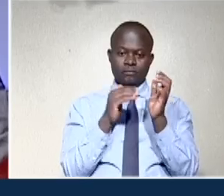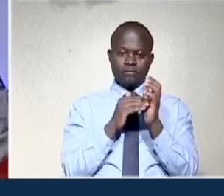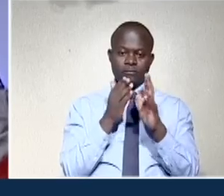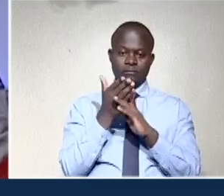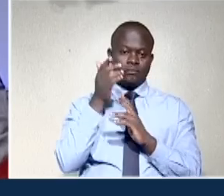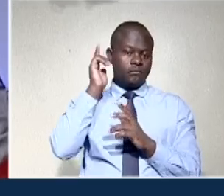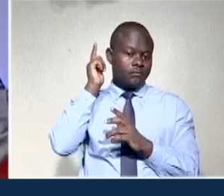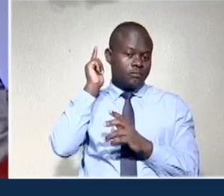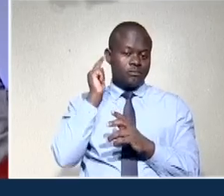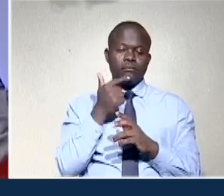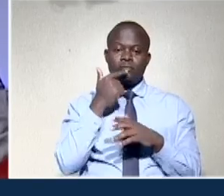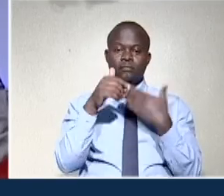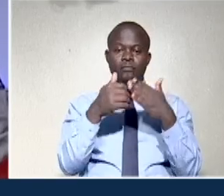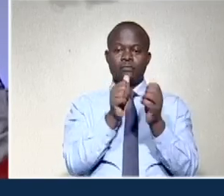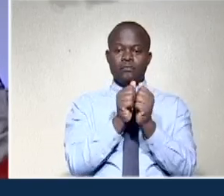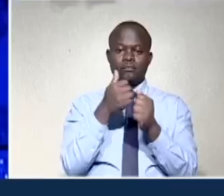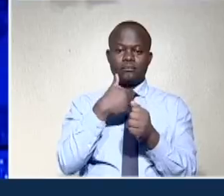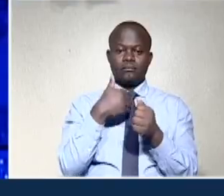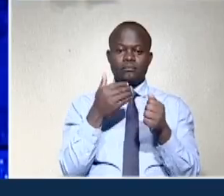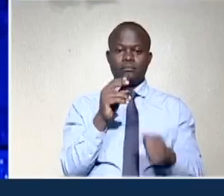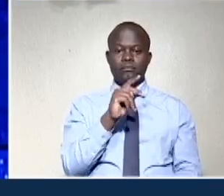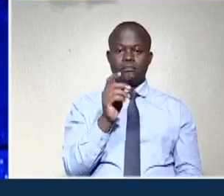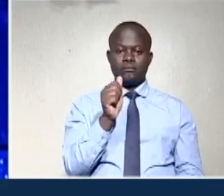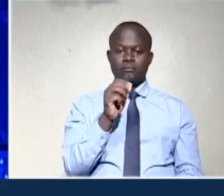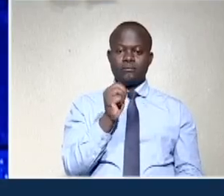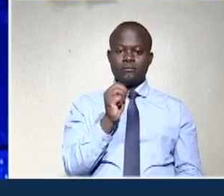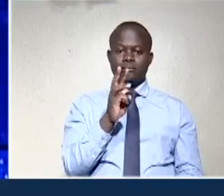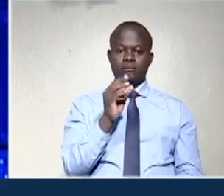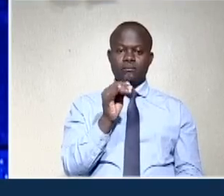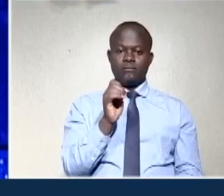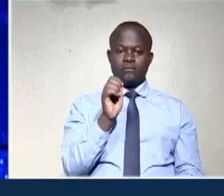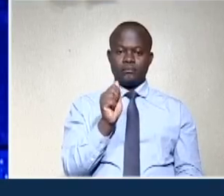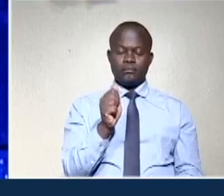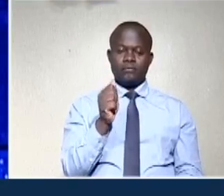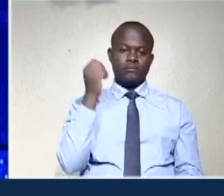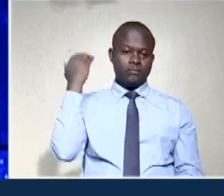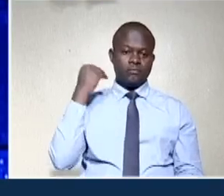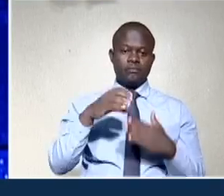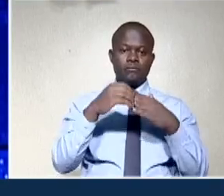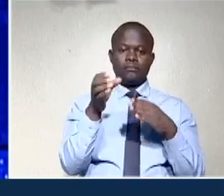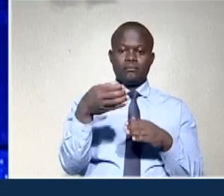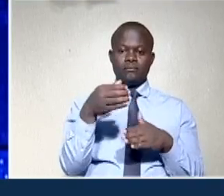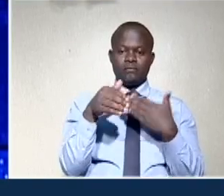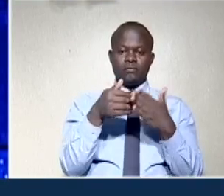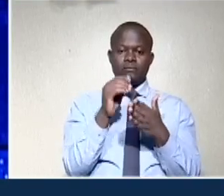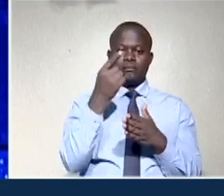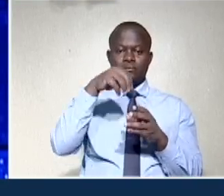murongo wa telefone dufite Nzamwita Samson, uyu nawe ageze kuyobora iyi koperative, ni umwe mu birukanwe.